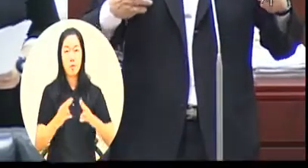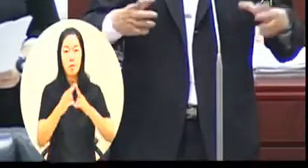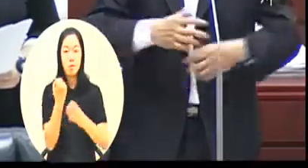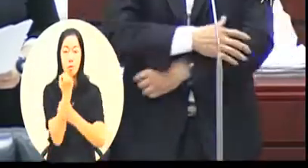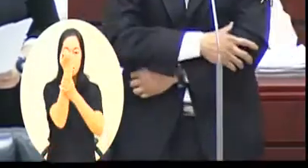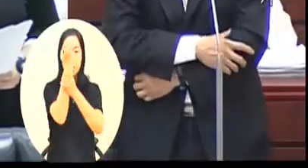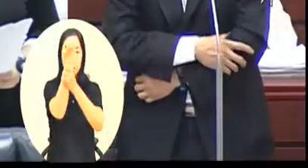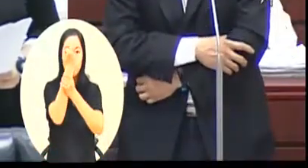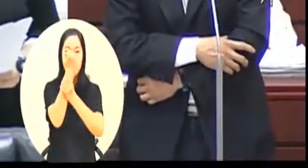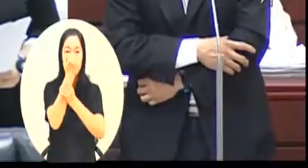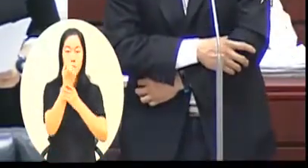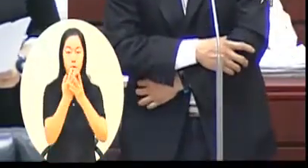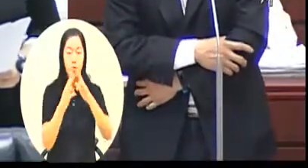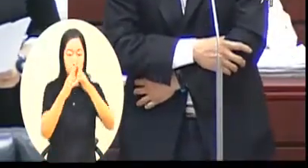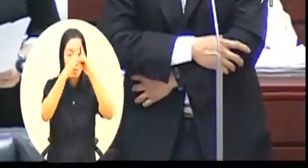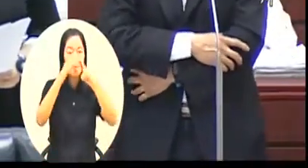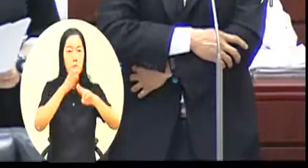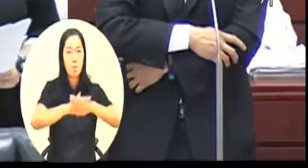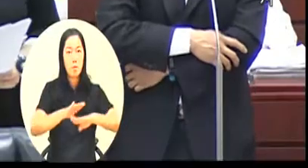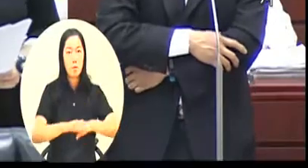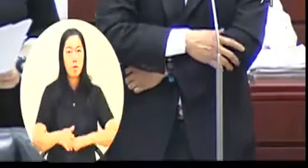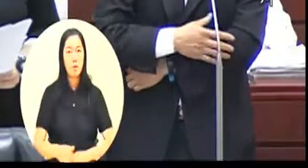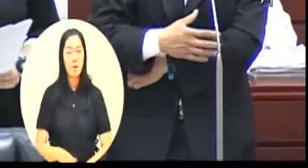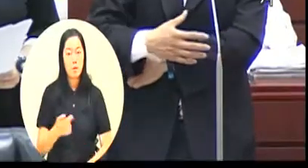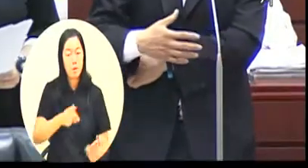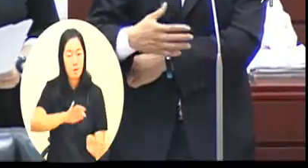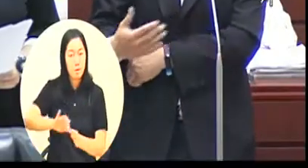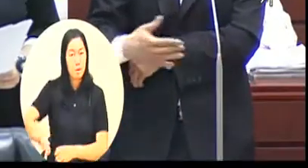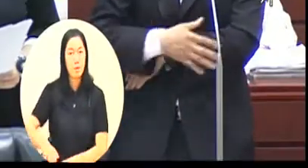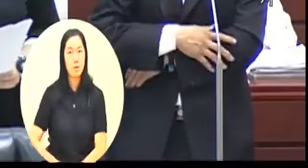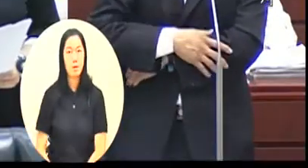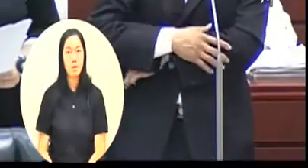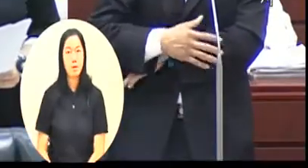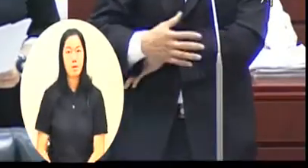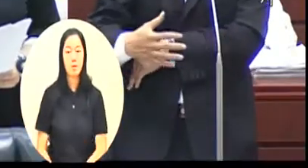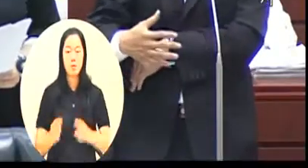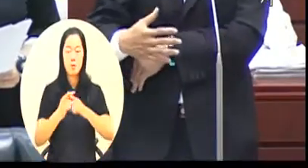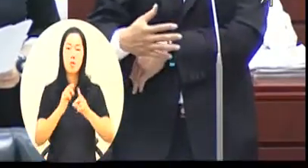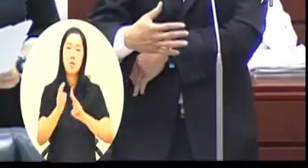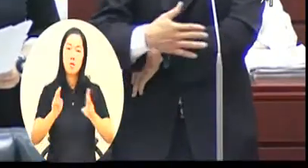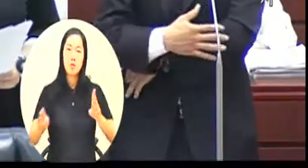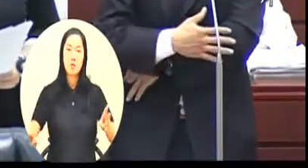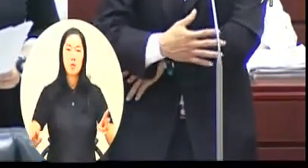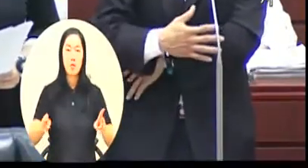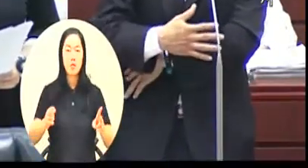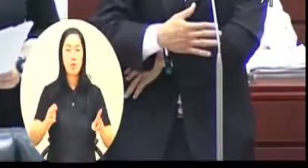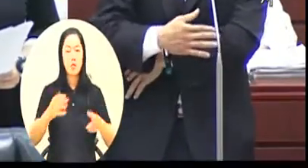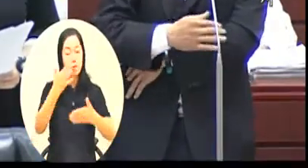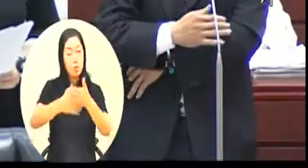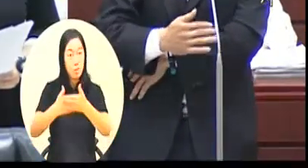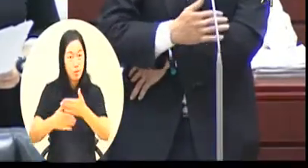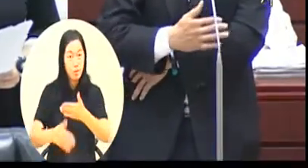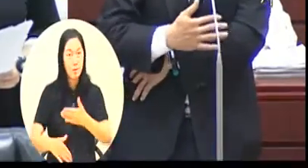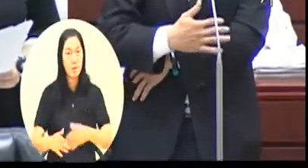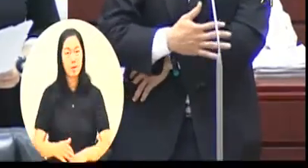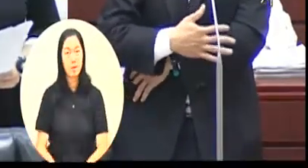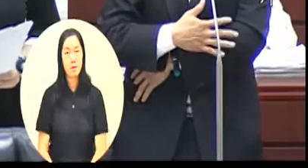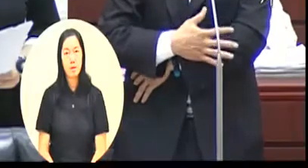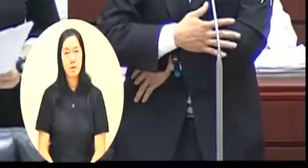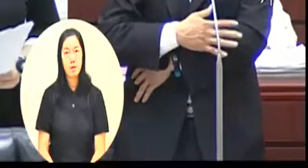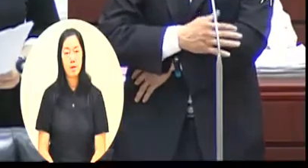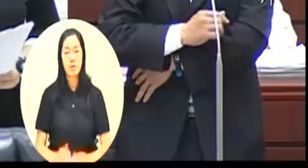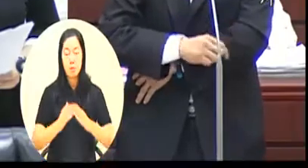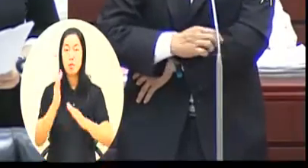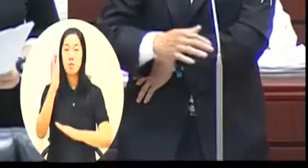那个支撑。那另外讲到我们的那个人事减少， 人事费是没有，我们的市府